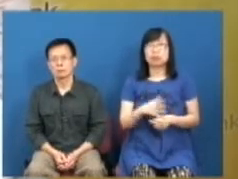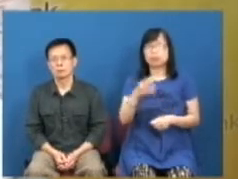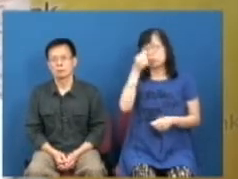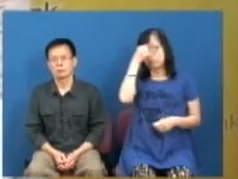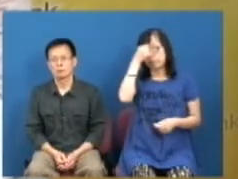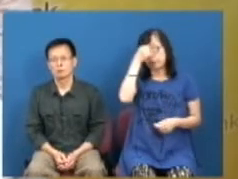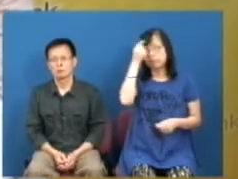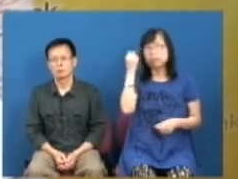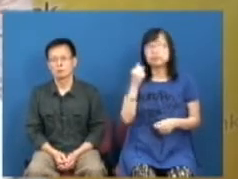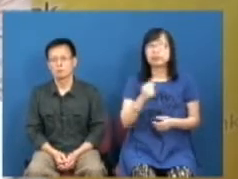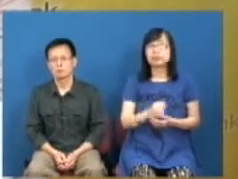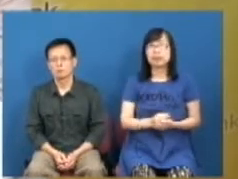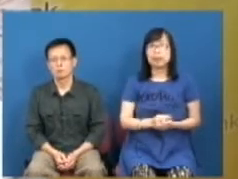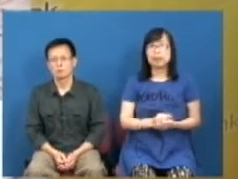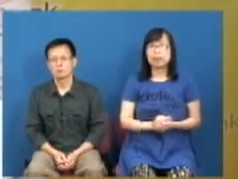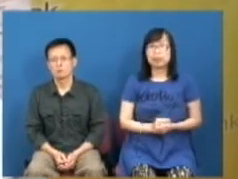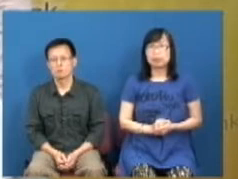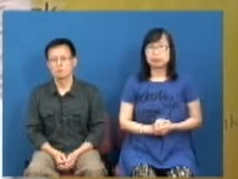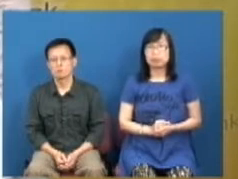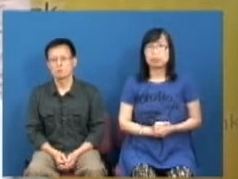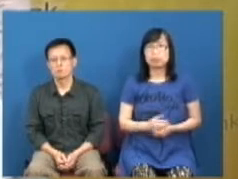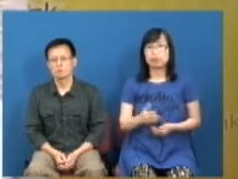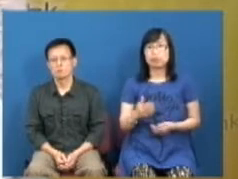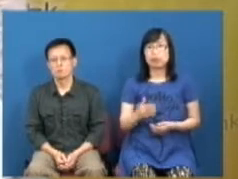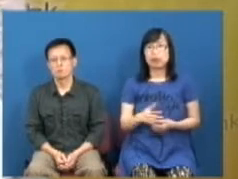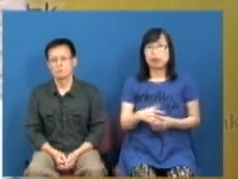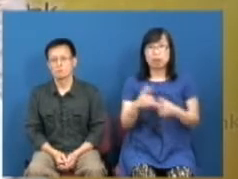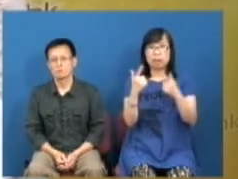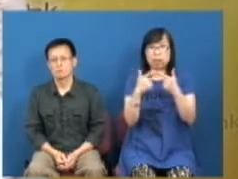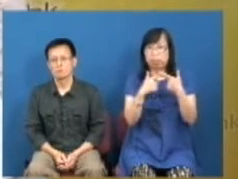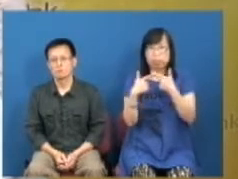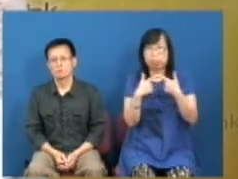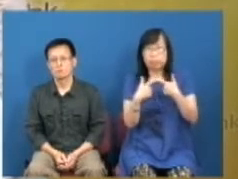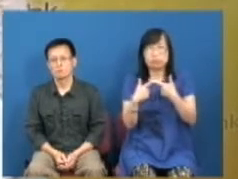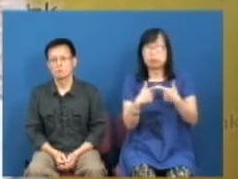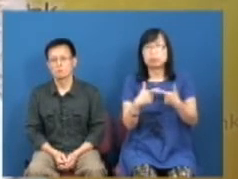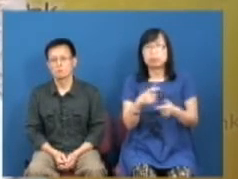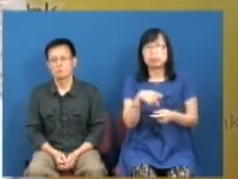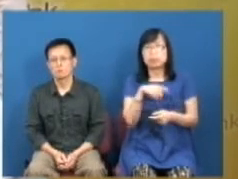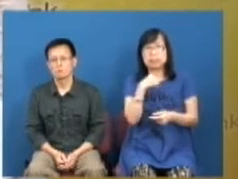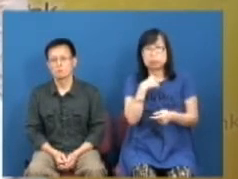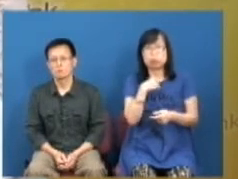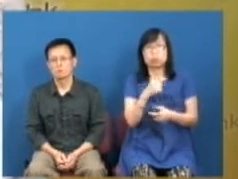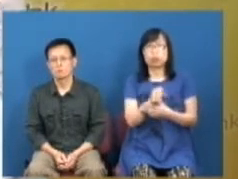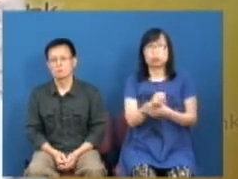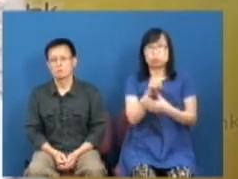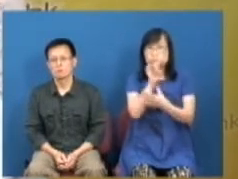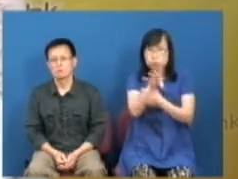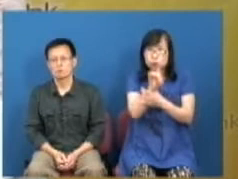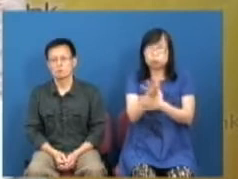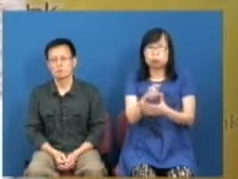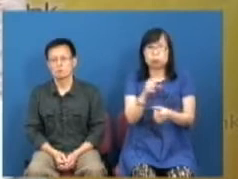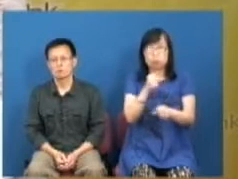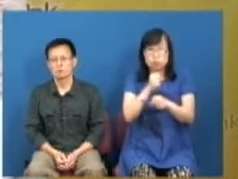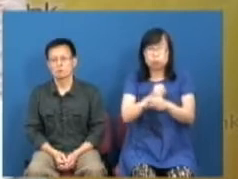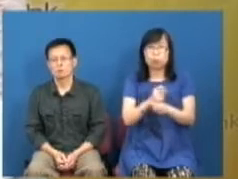嘅呢樣嘢。咁我覺得點解可能爭議嘅時候即係你唔早啲去處理咗佢咧，咁我